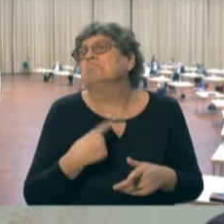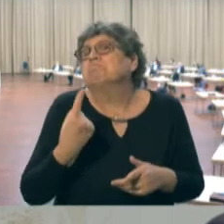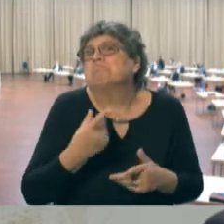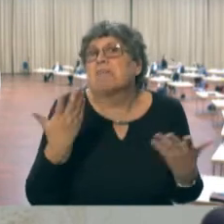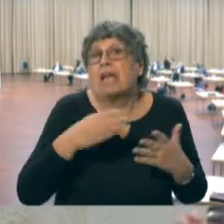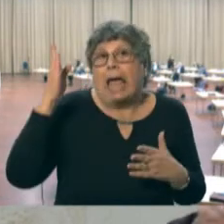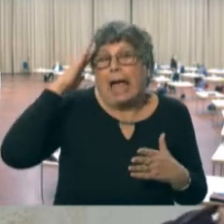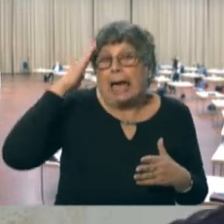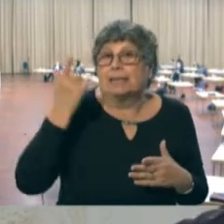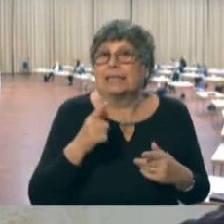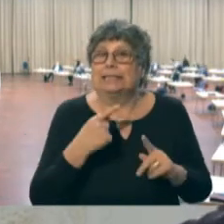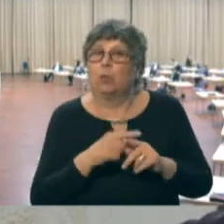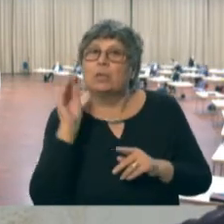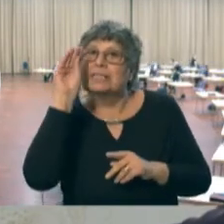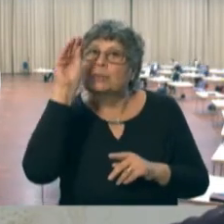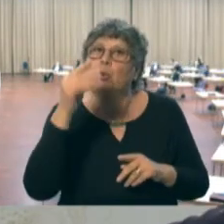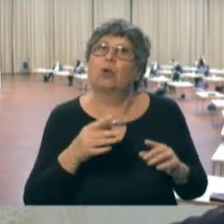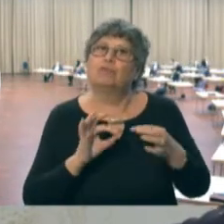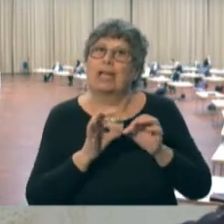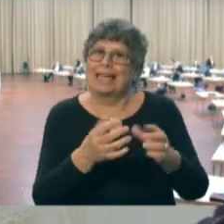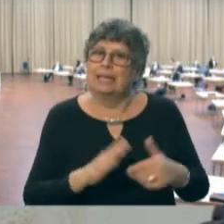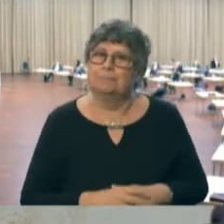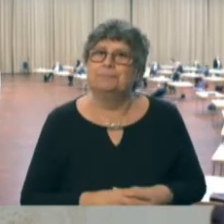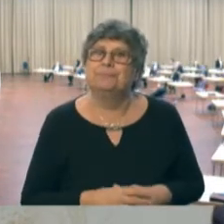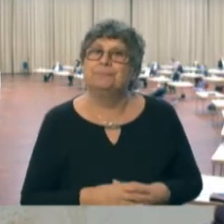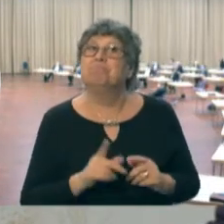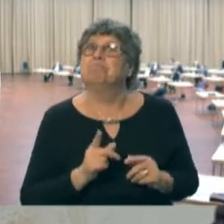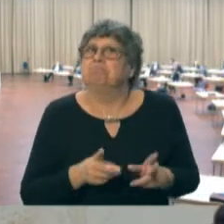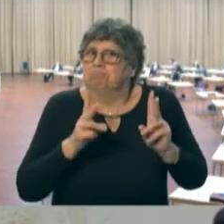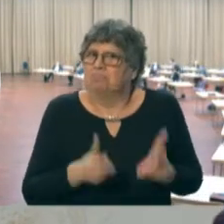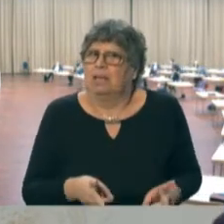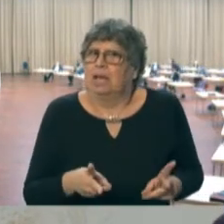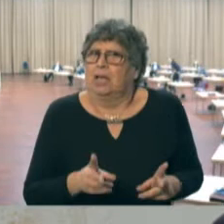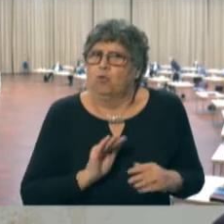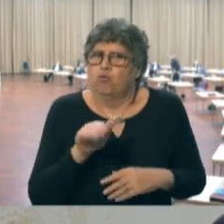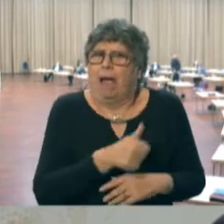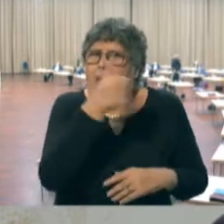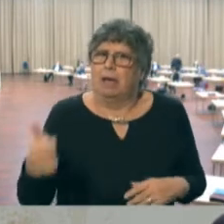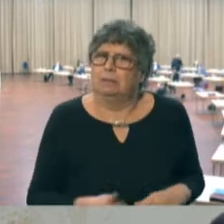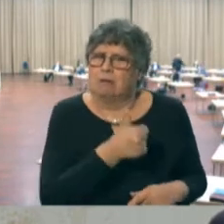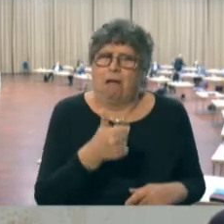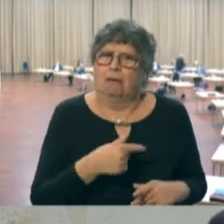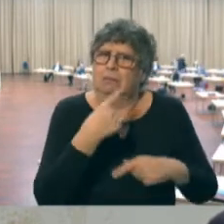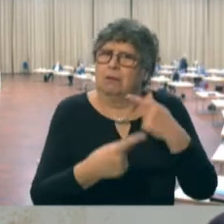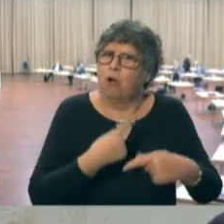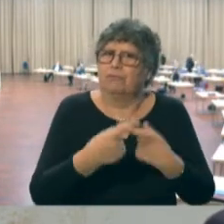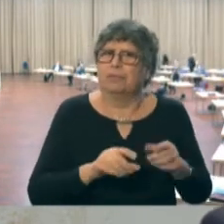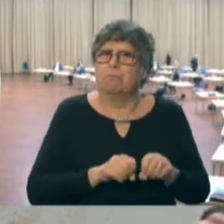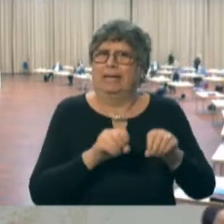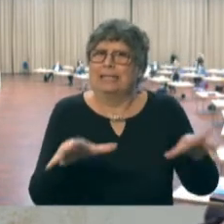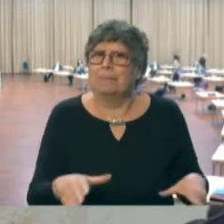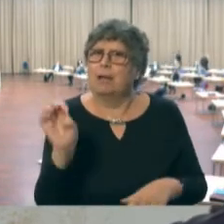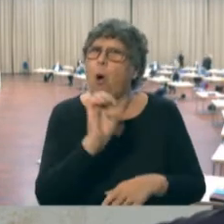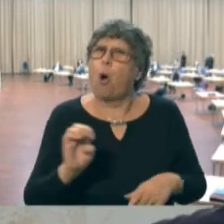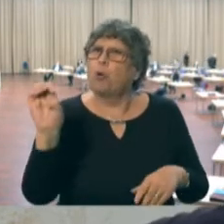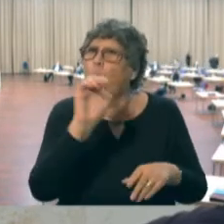und Zukunftsstrategien. Vielen Dank. Tatsächlich hat die seit über einem Jahr andauernde Pandemie den Strafvollzug